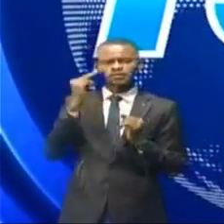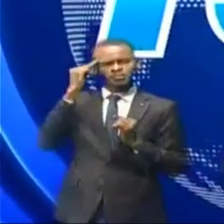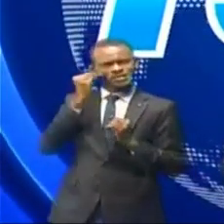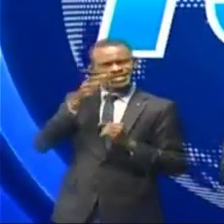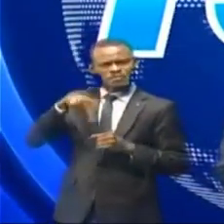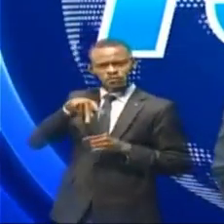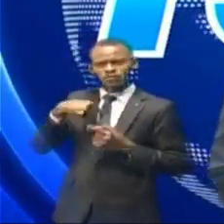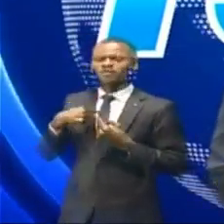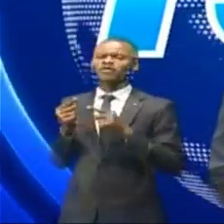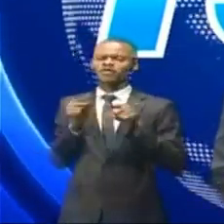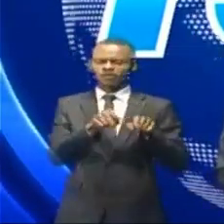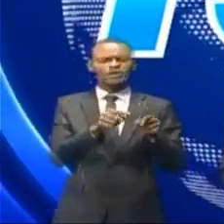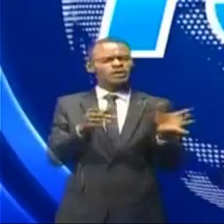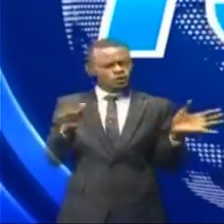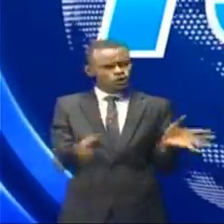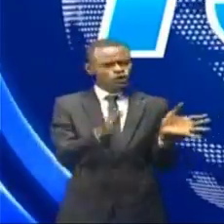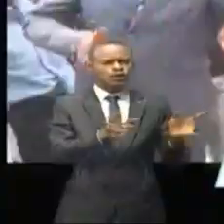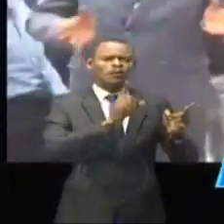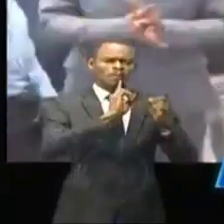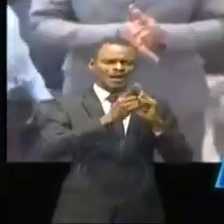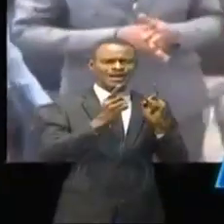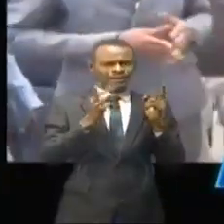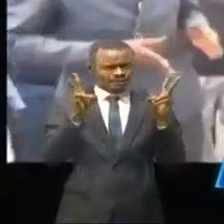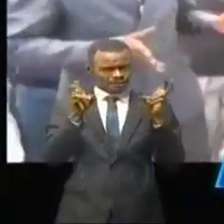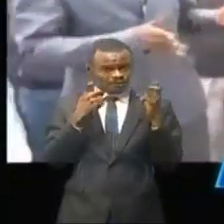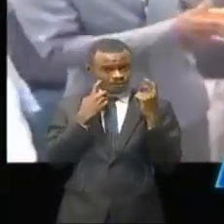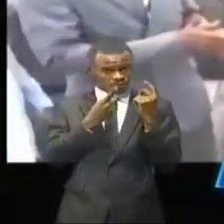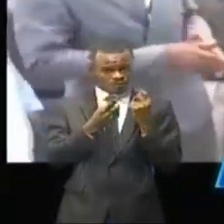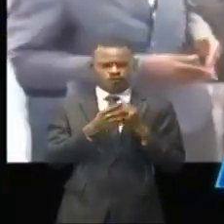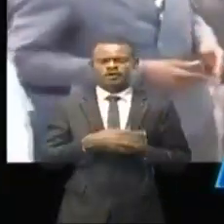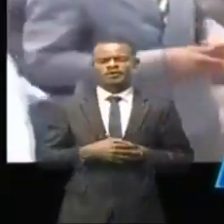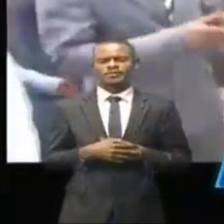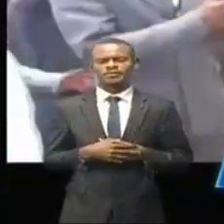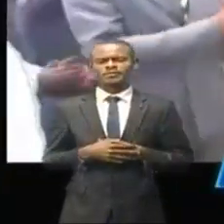de solutions idoines. Marie-Pascal Kalong.